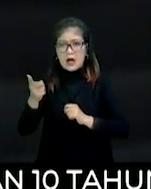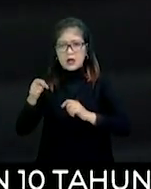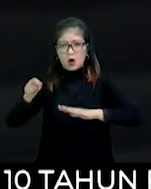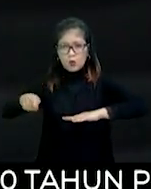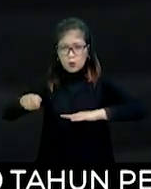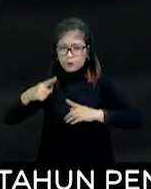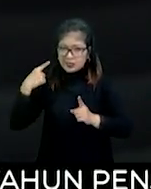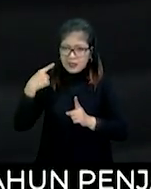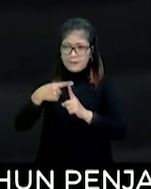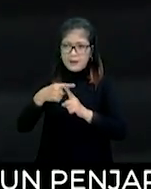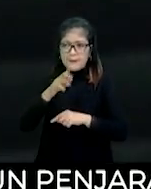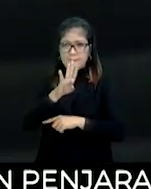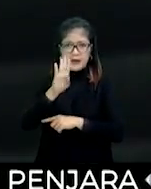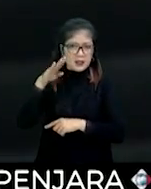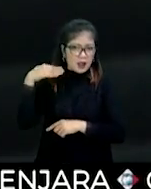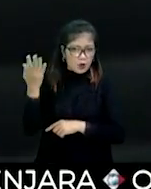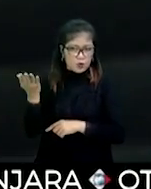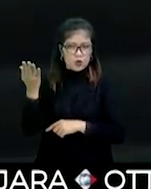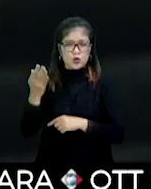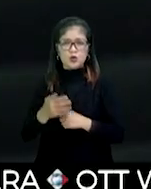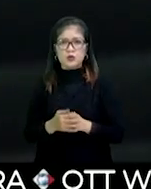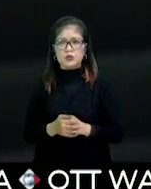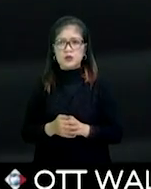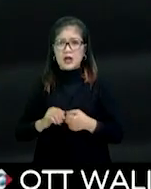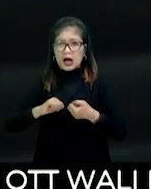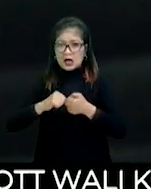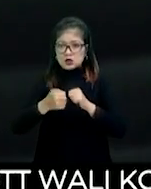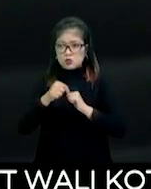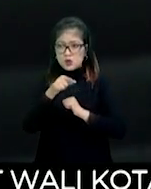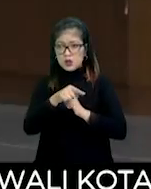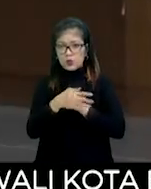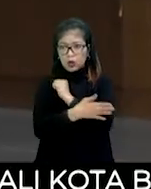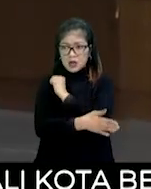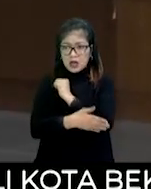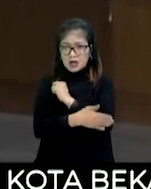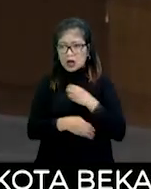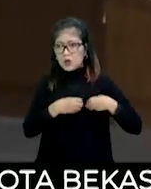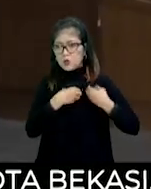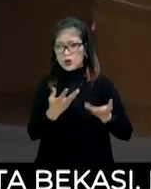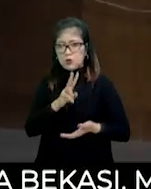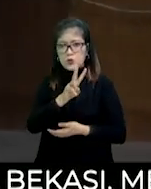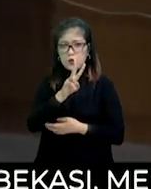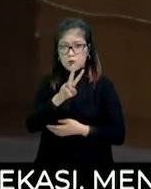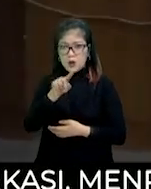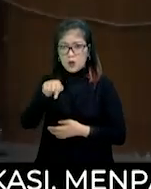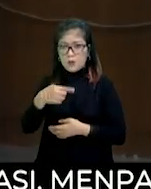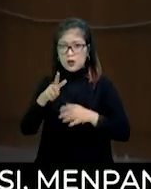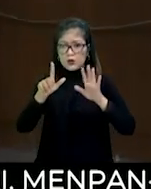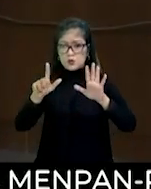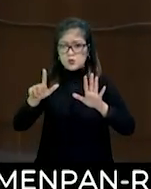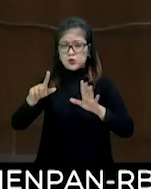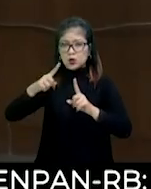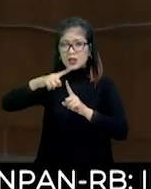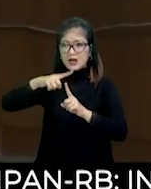tambahan 4 tahun. Dalam kasus ini negara dirugikan 22,7 triliun rupiah sejak tahun